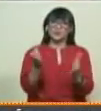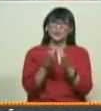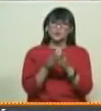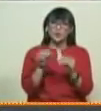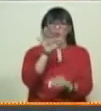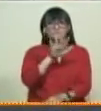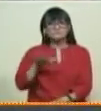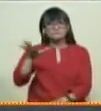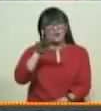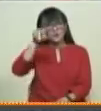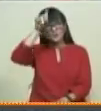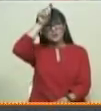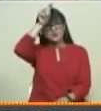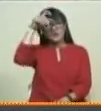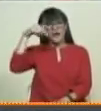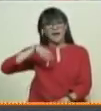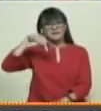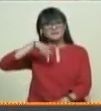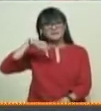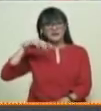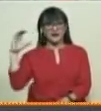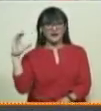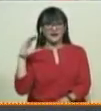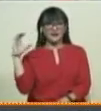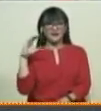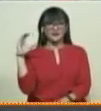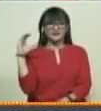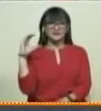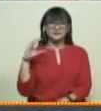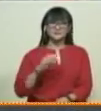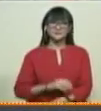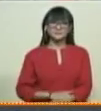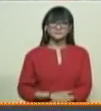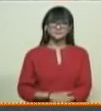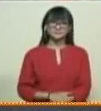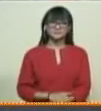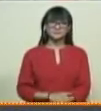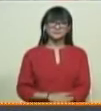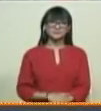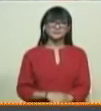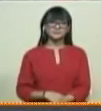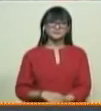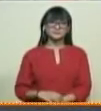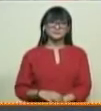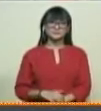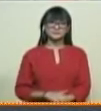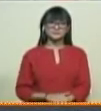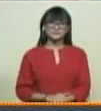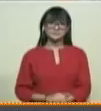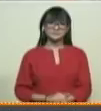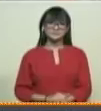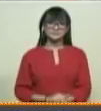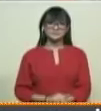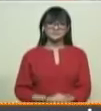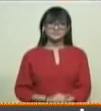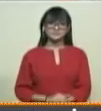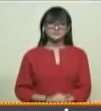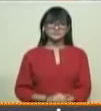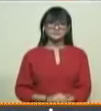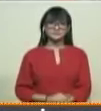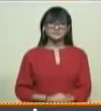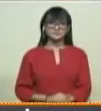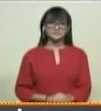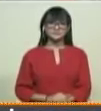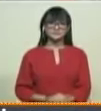Turquía, desde aquí, desde Caracas. Buradan, Caracas'tan, size ve Türk halkına sevgi ve saygılarımı sunuyorum